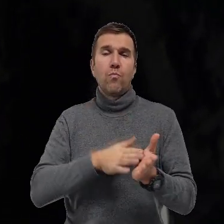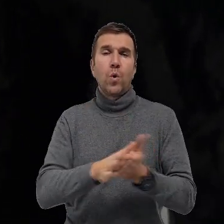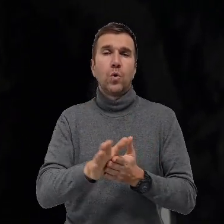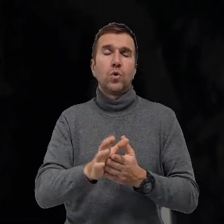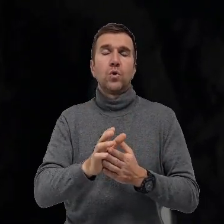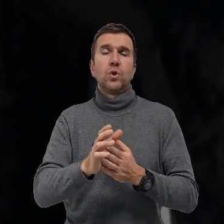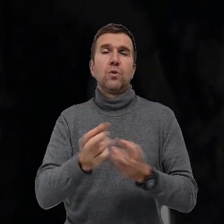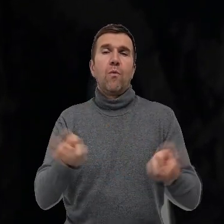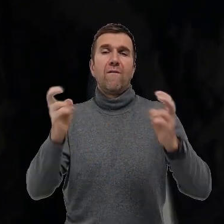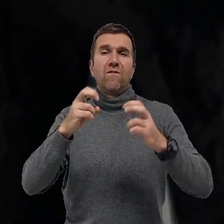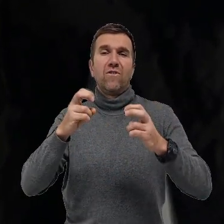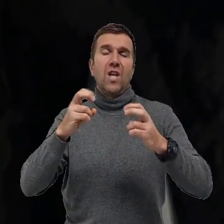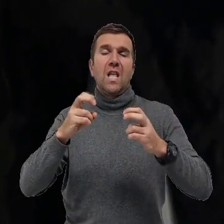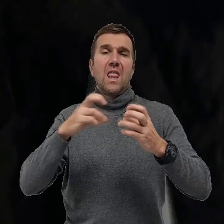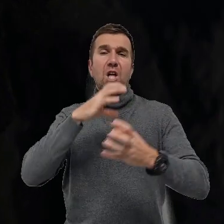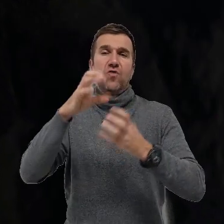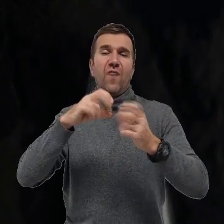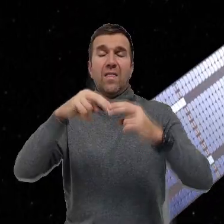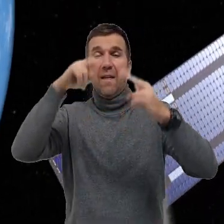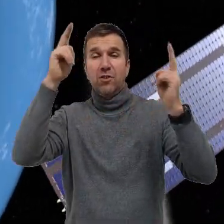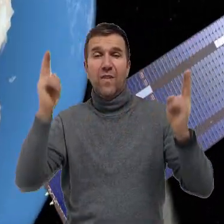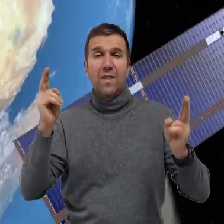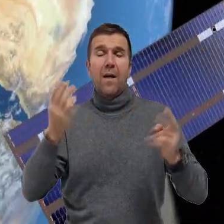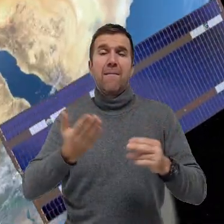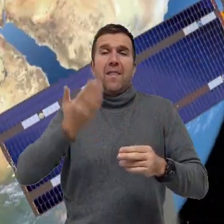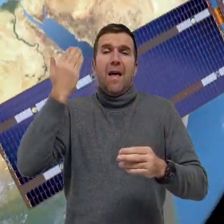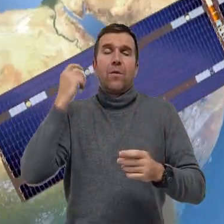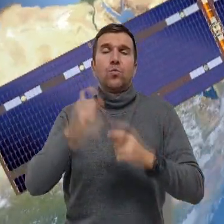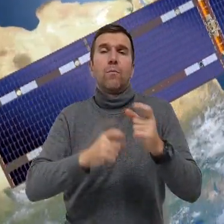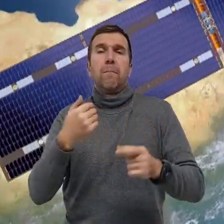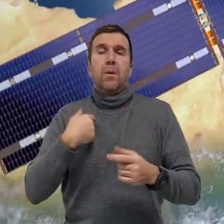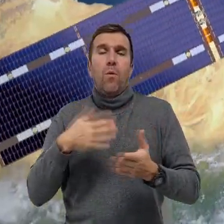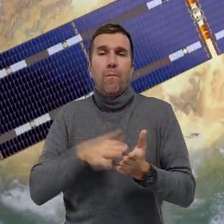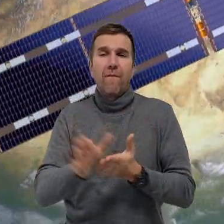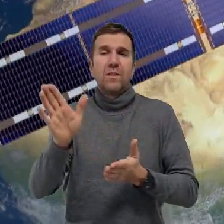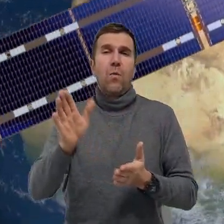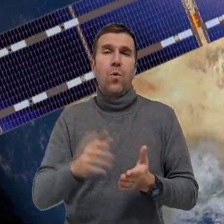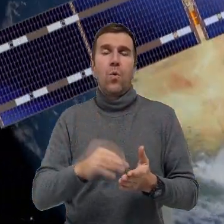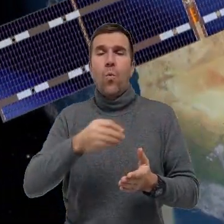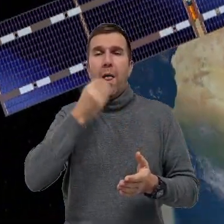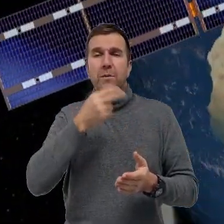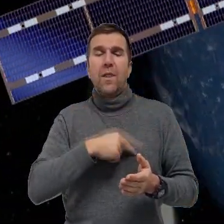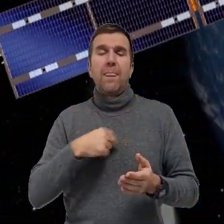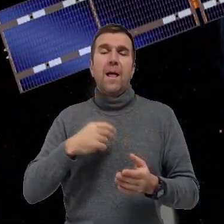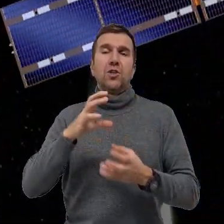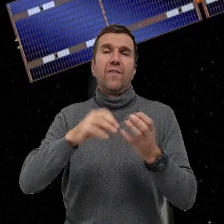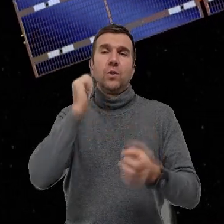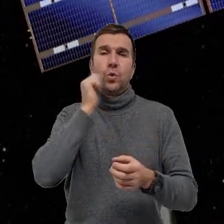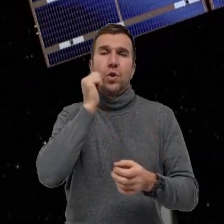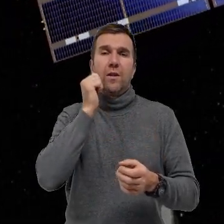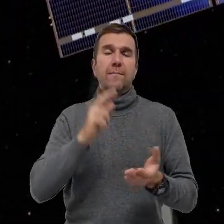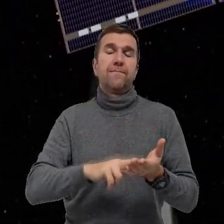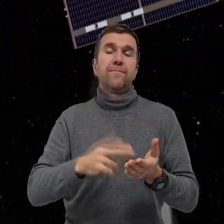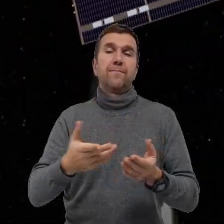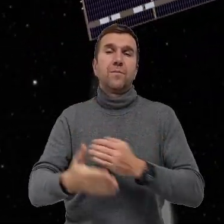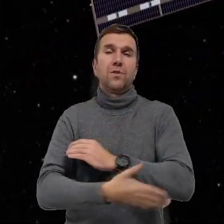początki wszechświata, w stanie zwiększyć swoją świadomość tego, co się działo przed nami, to po pierwsze, ale też po drugie ulepszyć nasz świat codzienny na